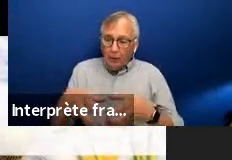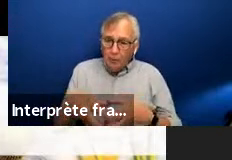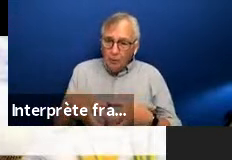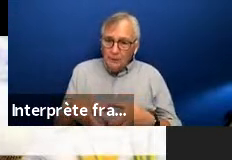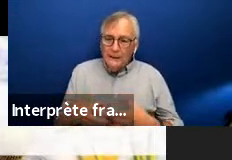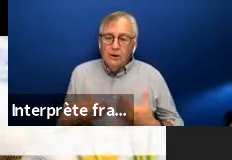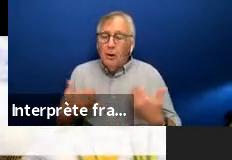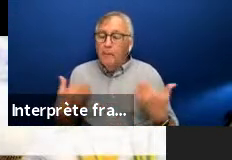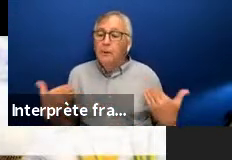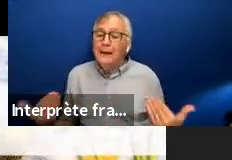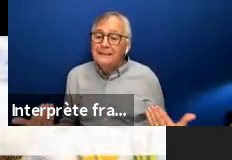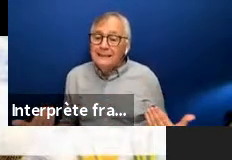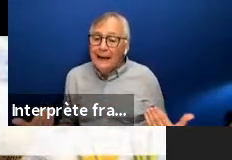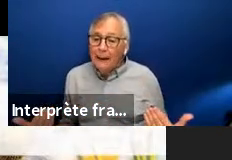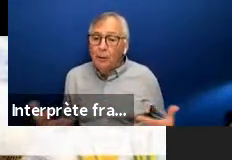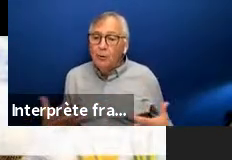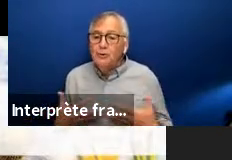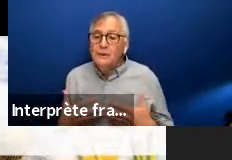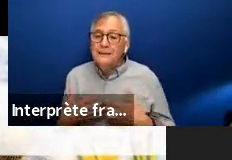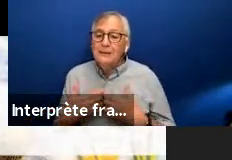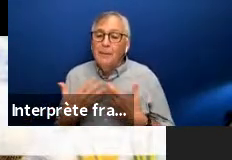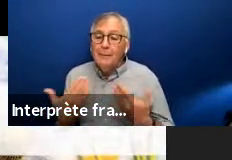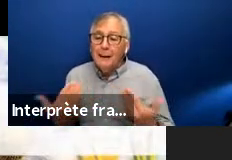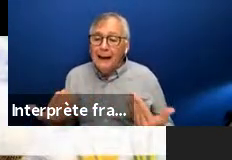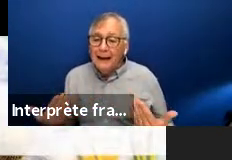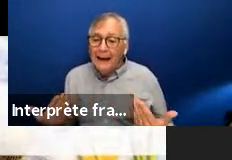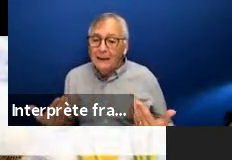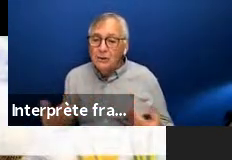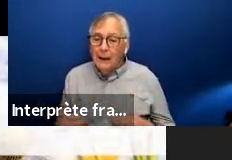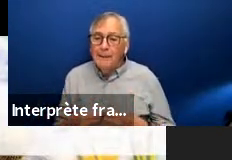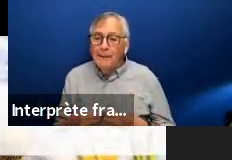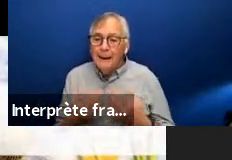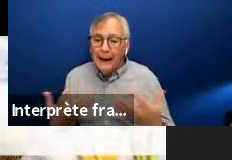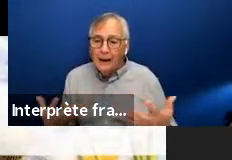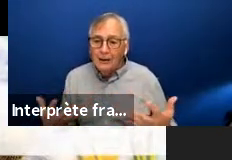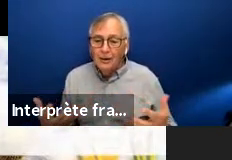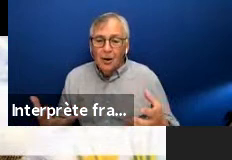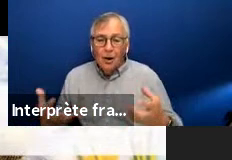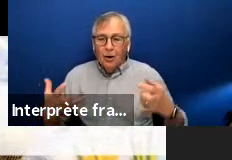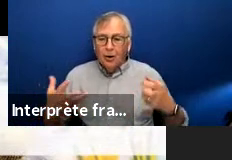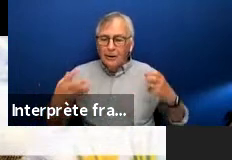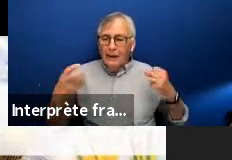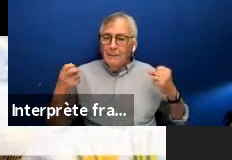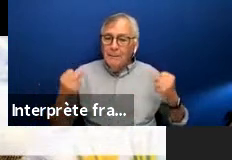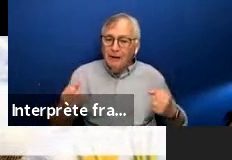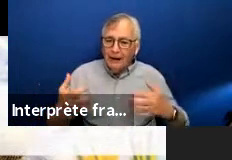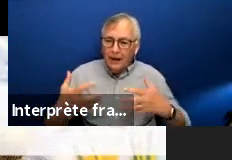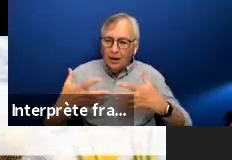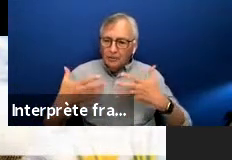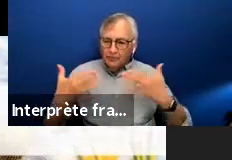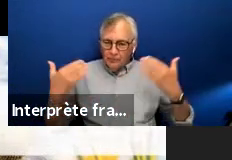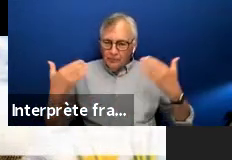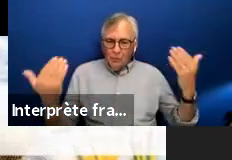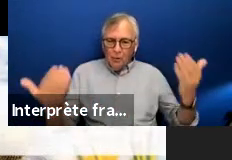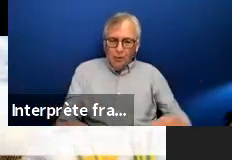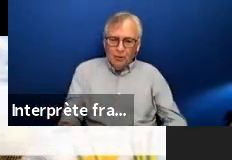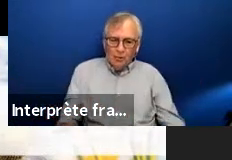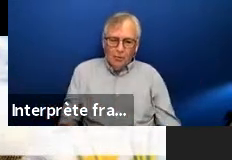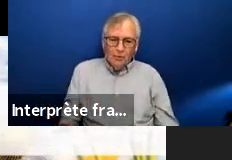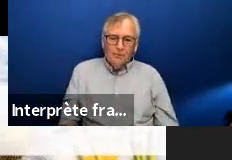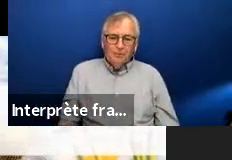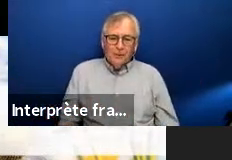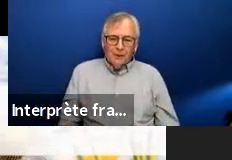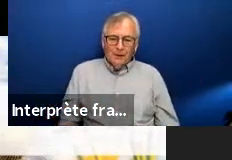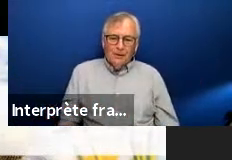est en communauté, il n'y a pas d'handicap. On utilise le même langage, la même langue. On a les mêmes valeurs.